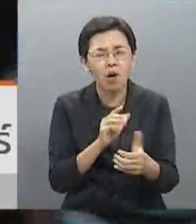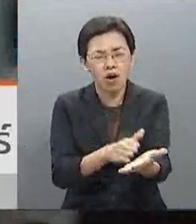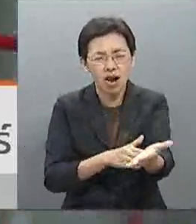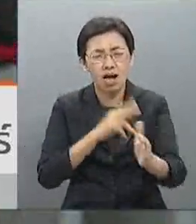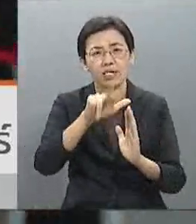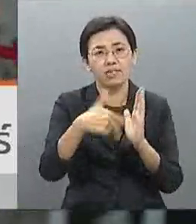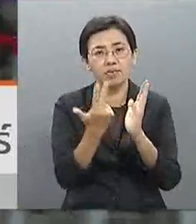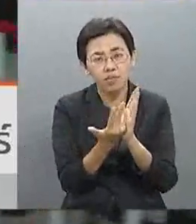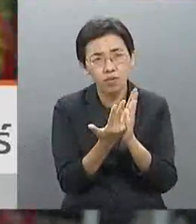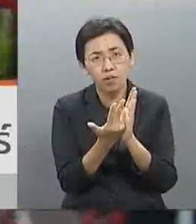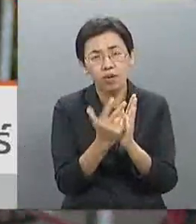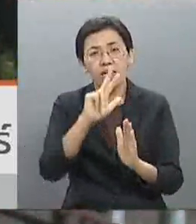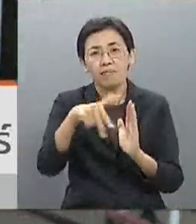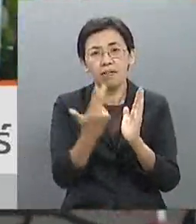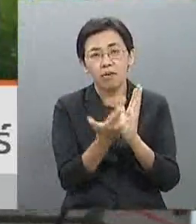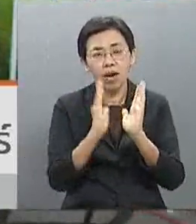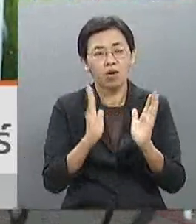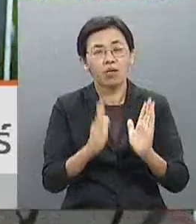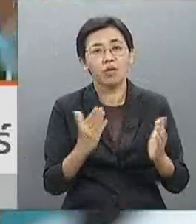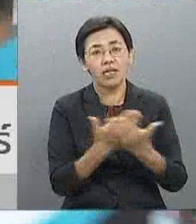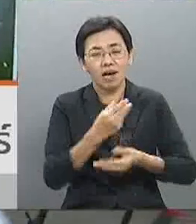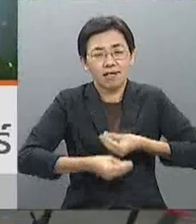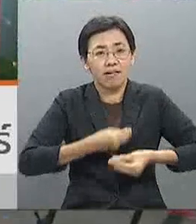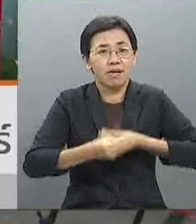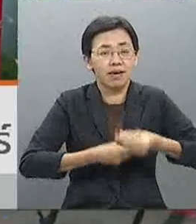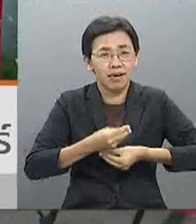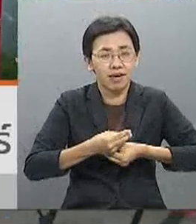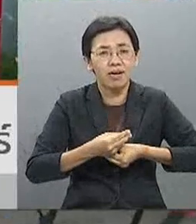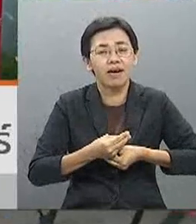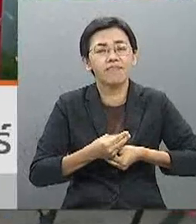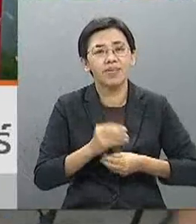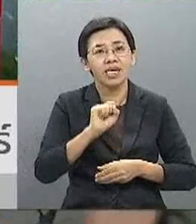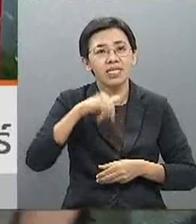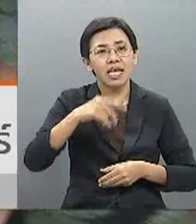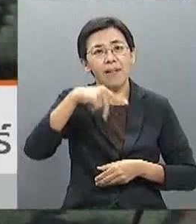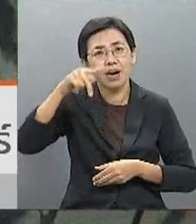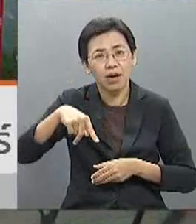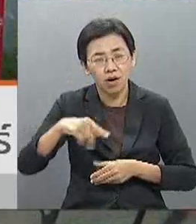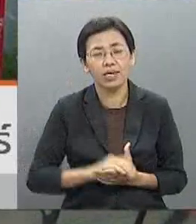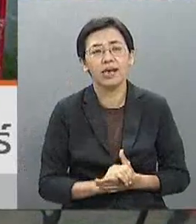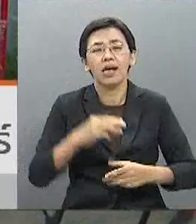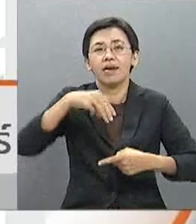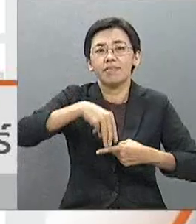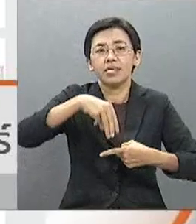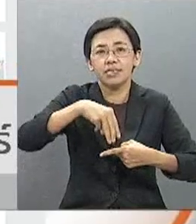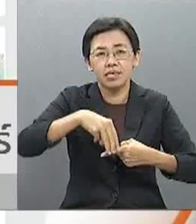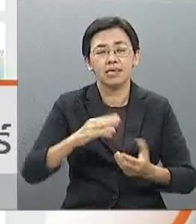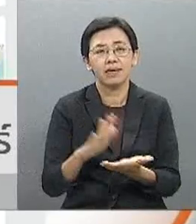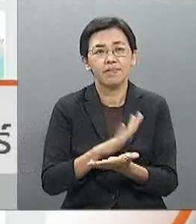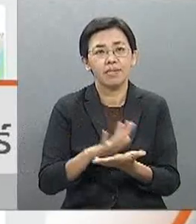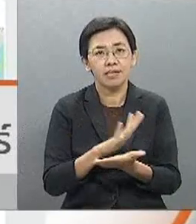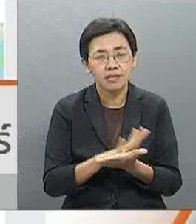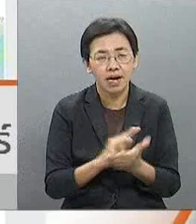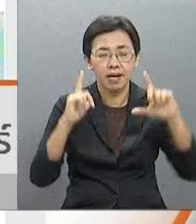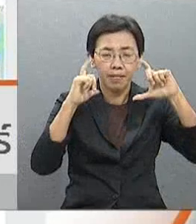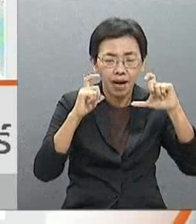บุนะคะว่าตัวแทนของศูนย์การค้าสยามพารากอนกับตัวแทนบริษัทเมเจอร์ได้นำเอกสารภาพนิ่งและวิดีโ